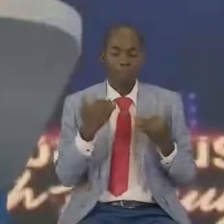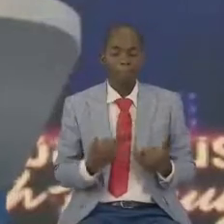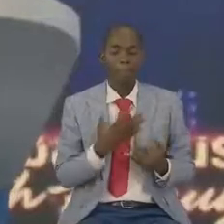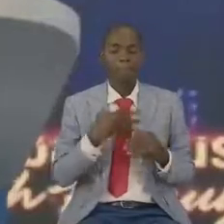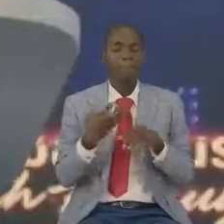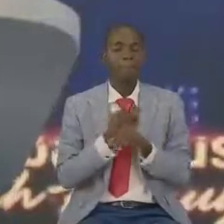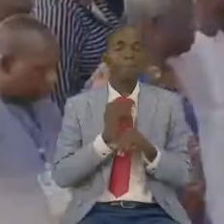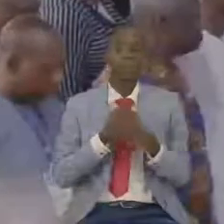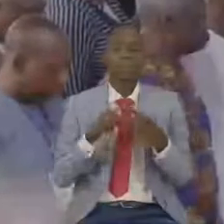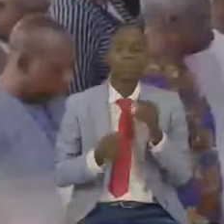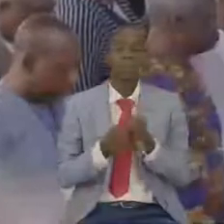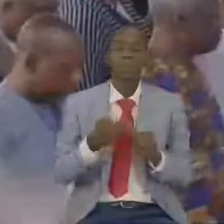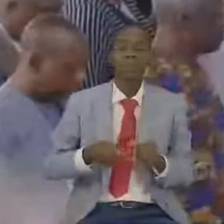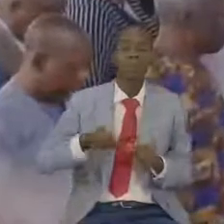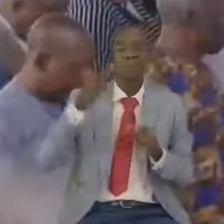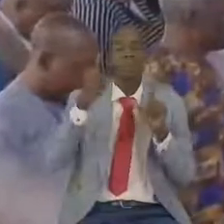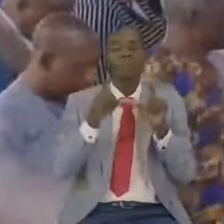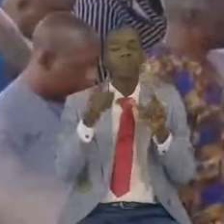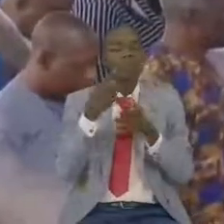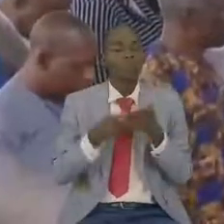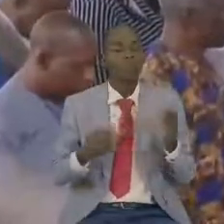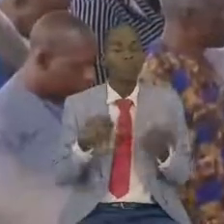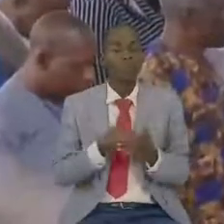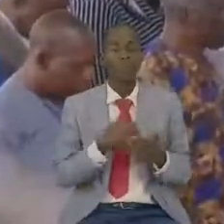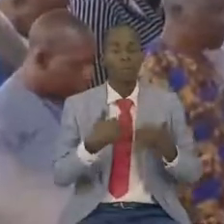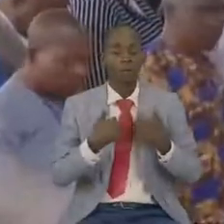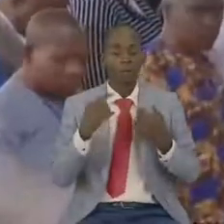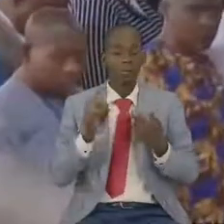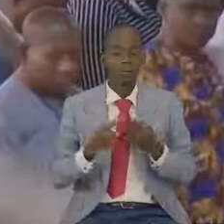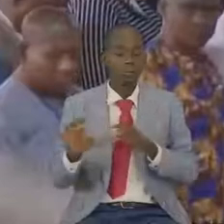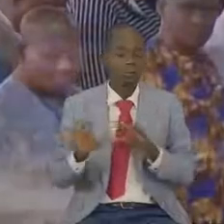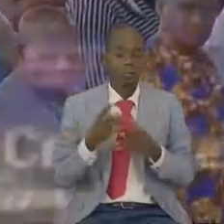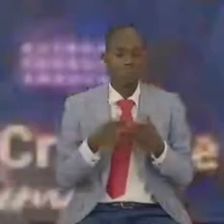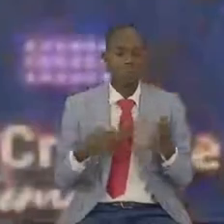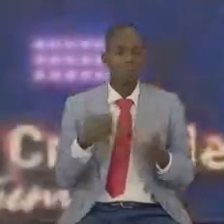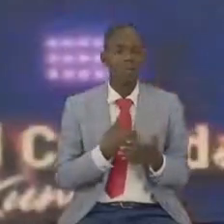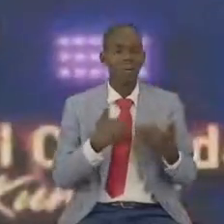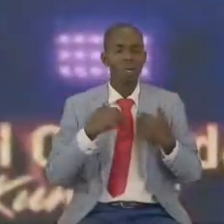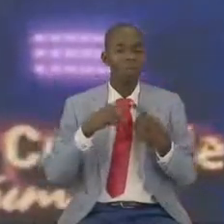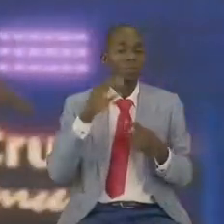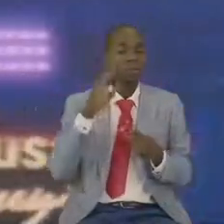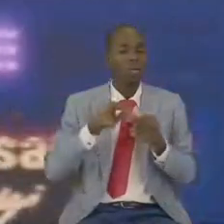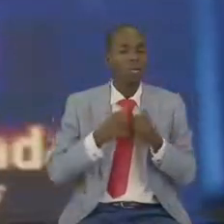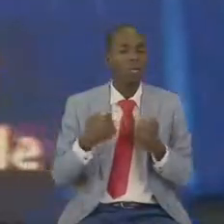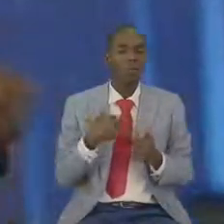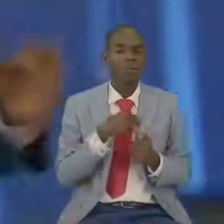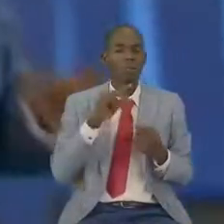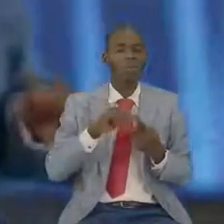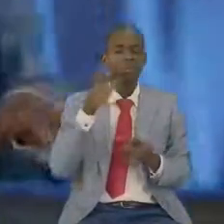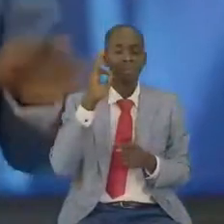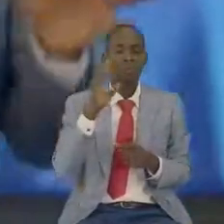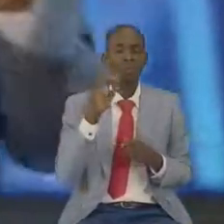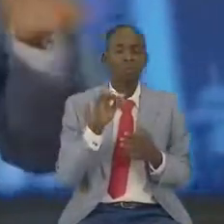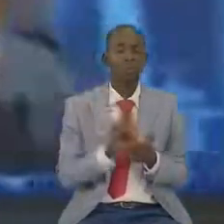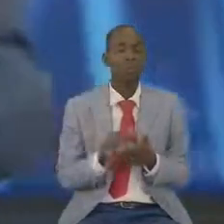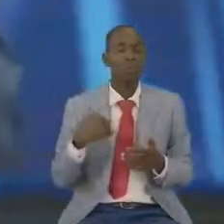niveau supérieur. Ce que nous devons faire, ce que nous avons à prêcher, la manière dont nous devons prêcher pour que